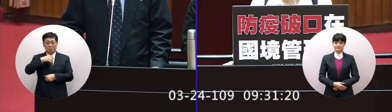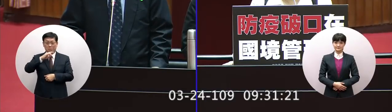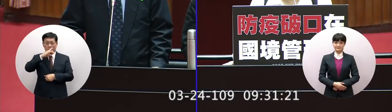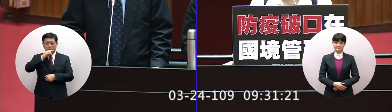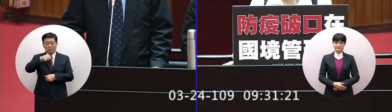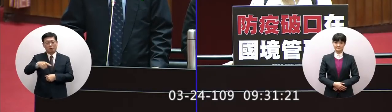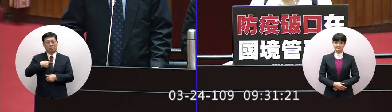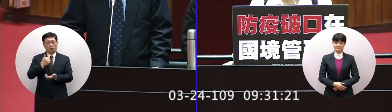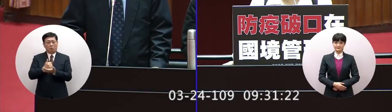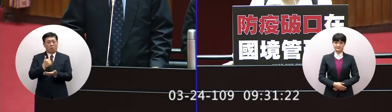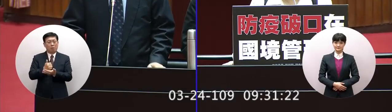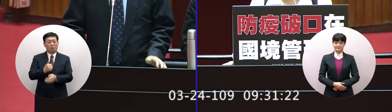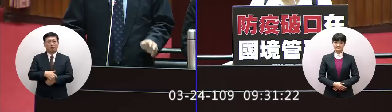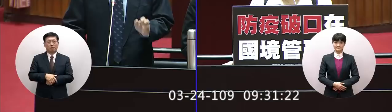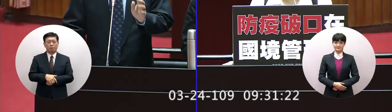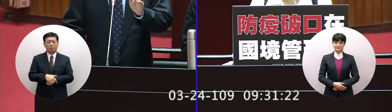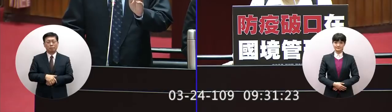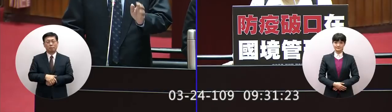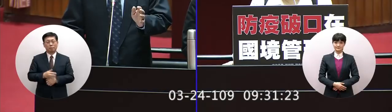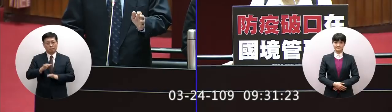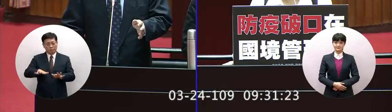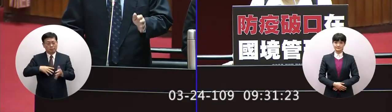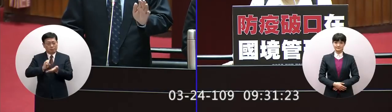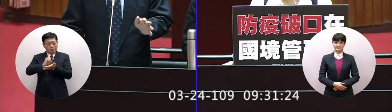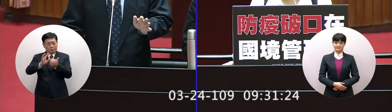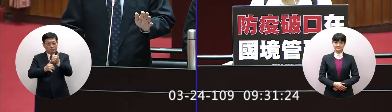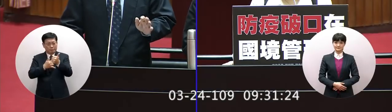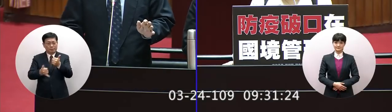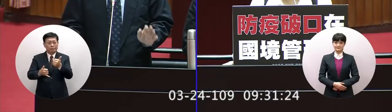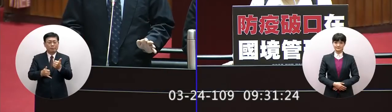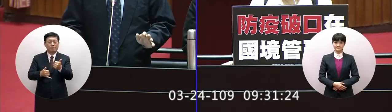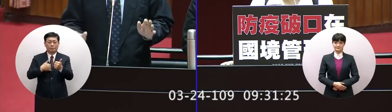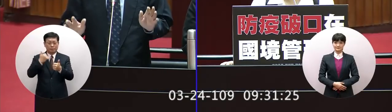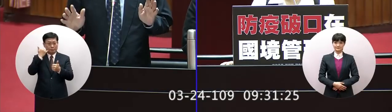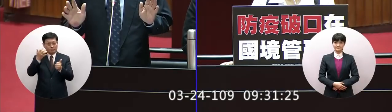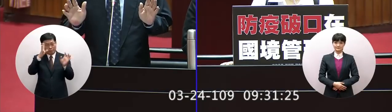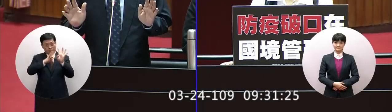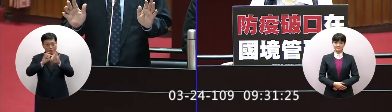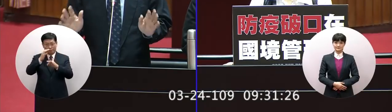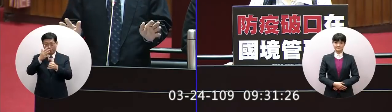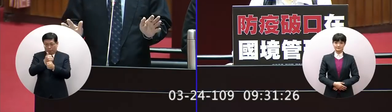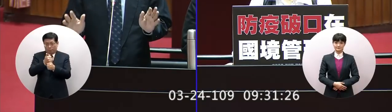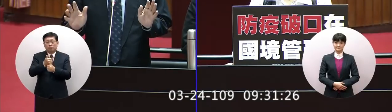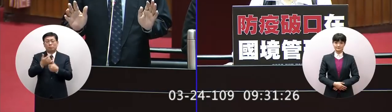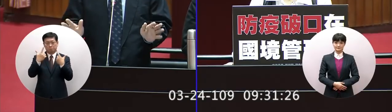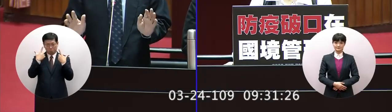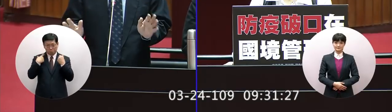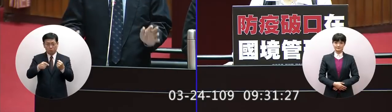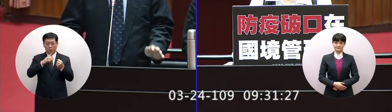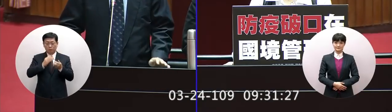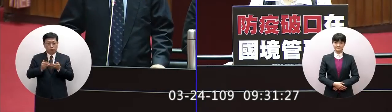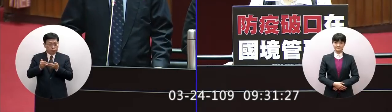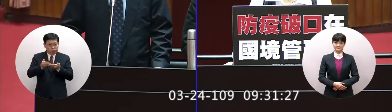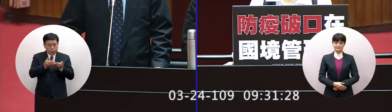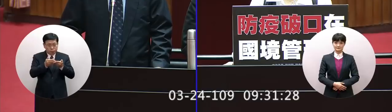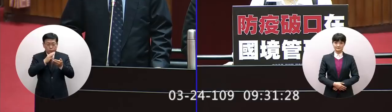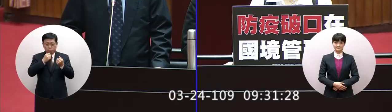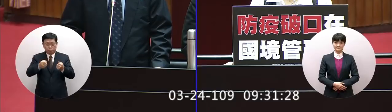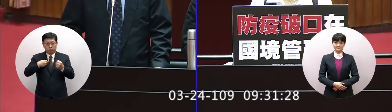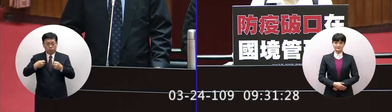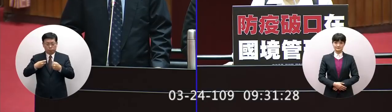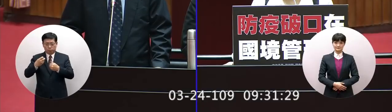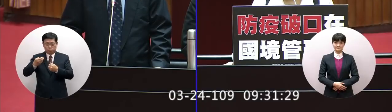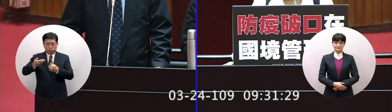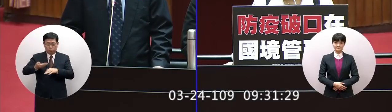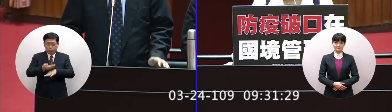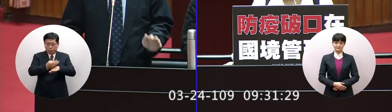这个案例啊侦获。所以说我跟委员报告，其实海巡署在整个的海上的边境的管控上面呢、啊、他